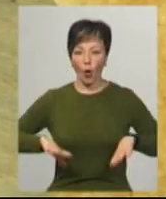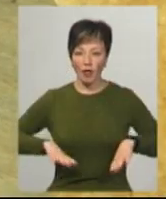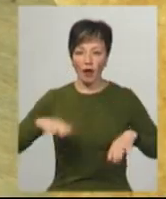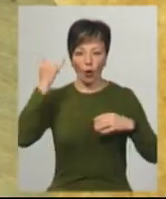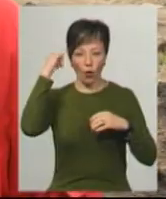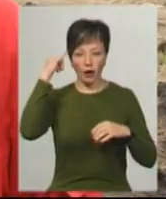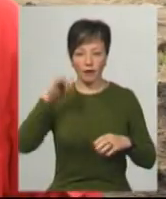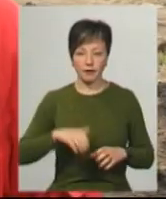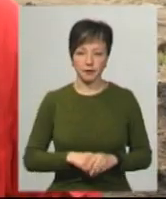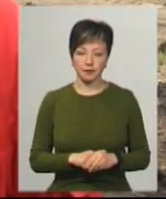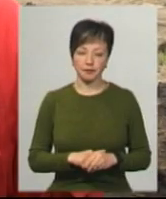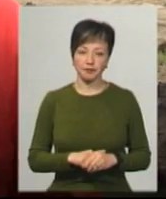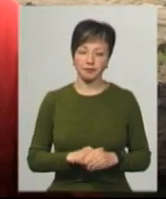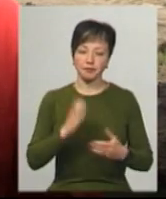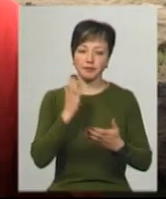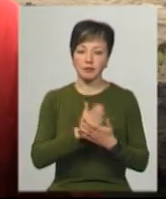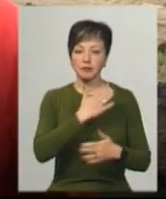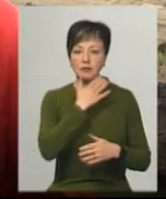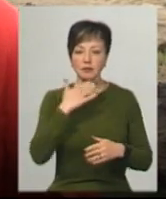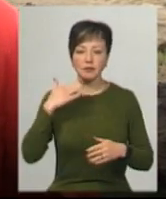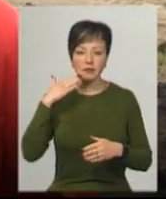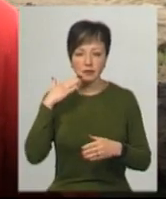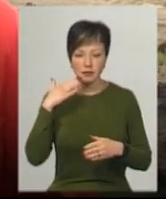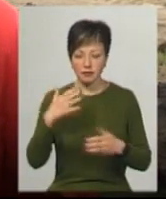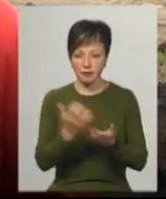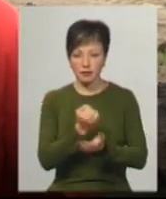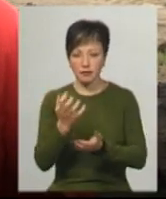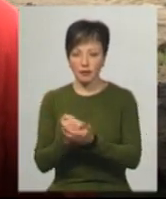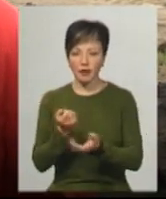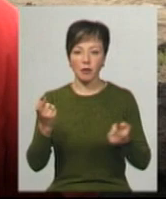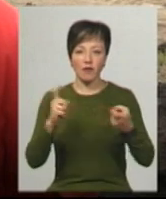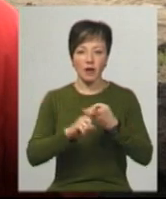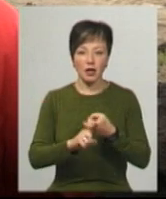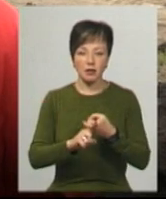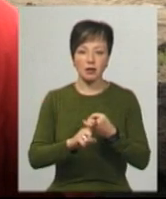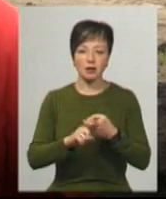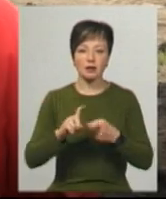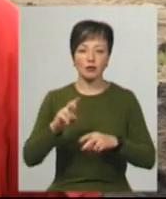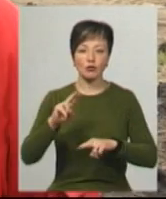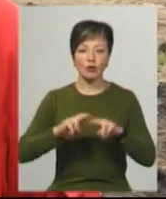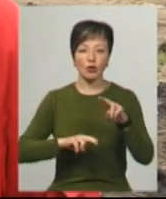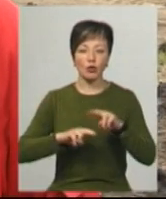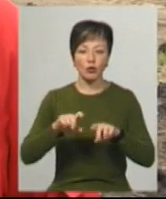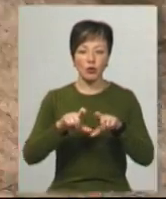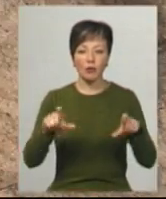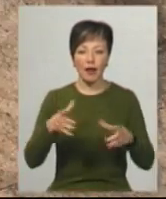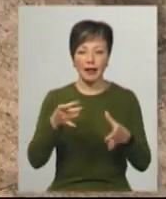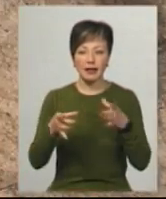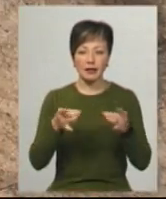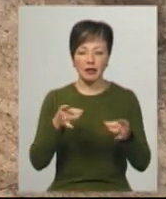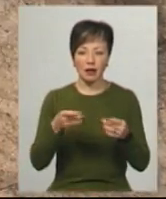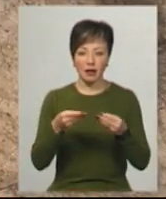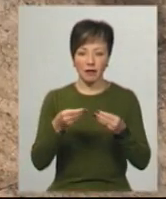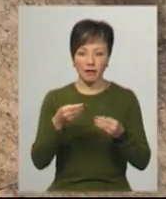Олег Петраоскас. Є дуже великий масив, пов'язаний із спорудами, коли використовувалась глина або